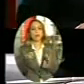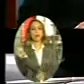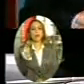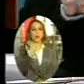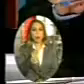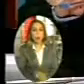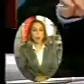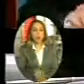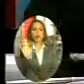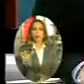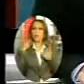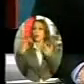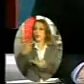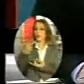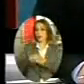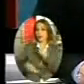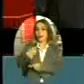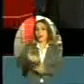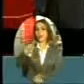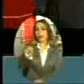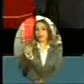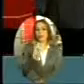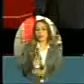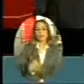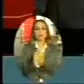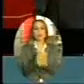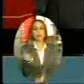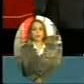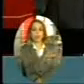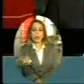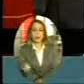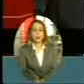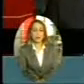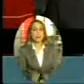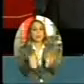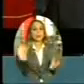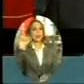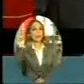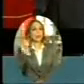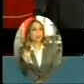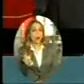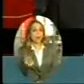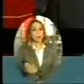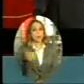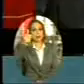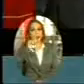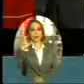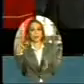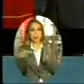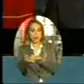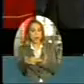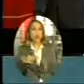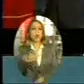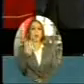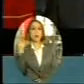בלוך, וגם הפרשן הכלכלי שלנו, נחמיה שטרסלר, איתנו. שלום לשניכם. נתחיל איתך, עופר. אתה יודע, כבר ברור לכולם